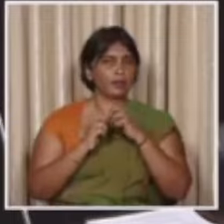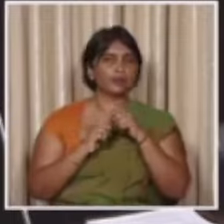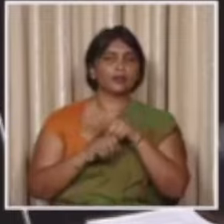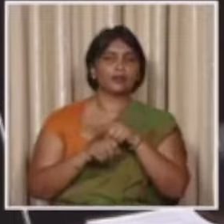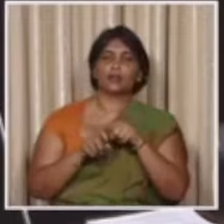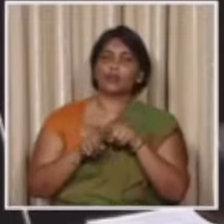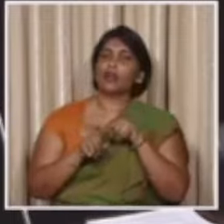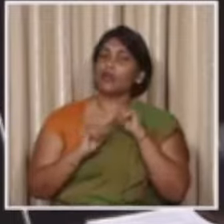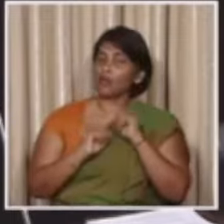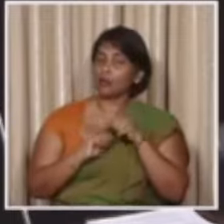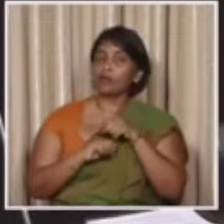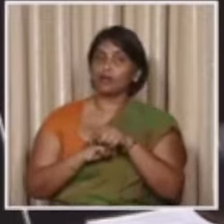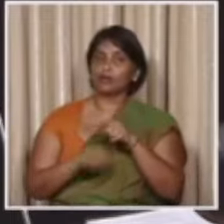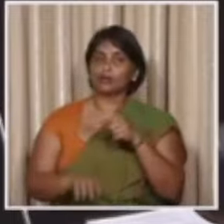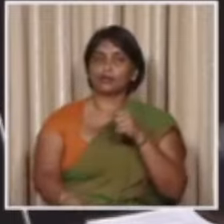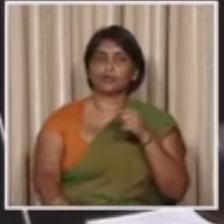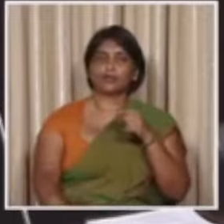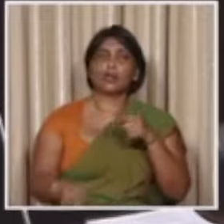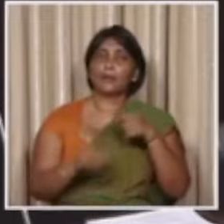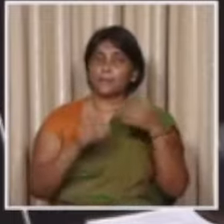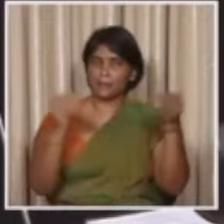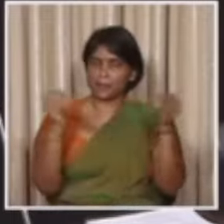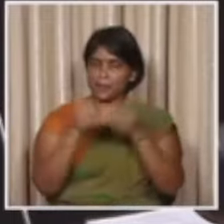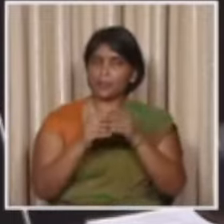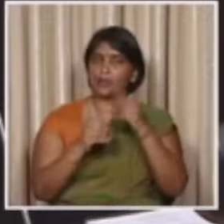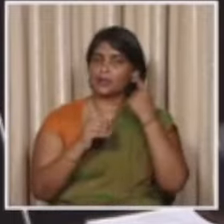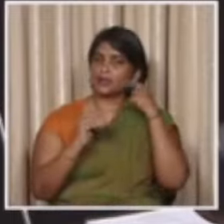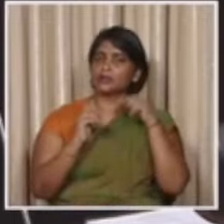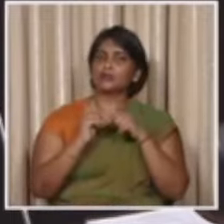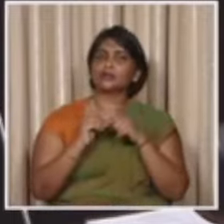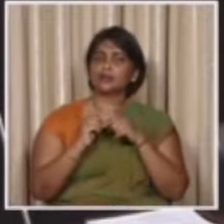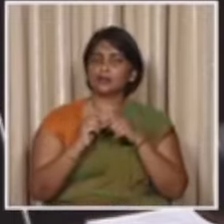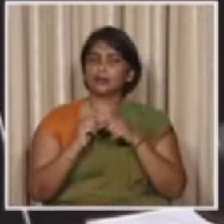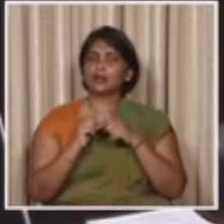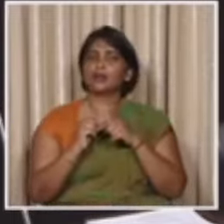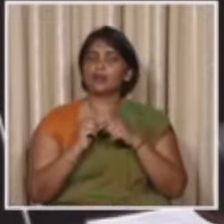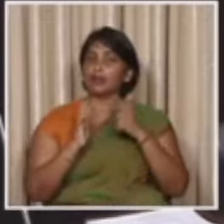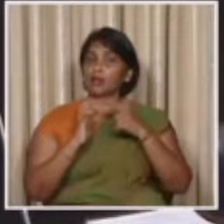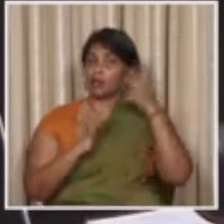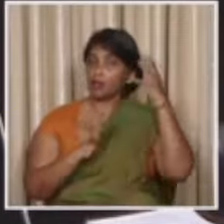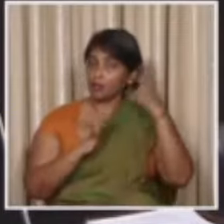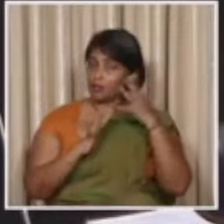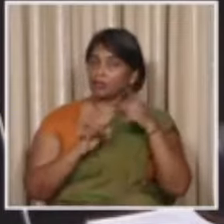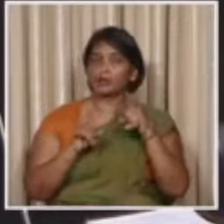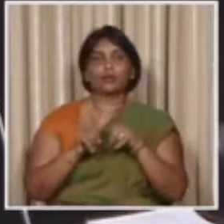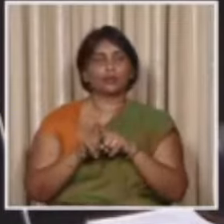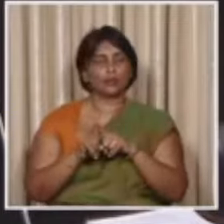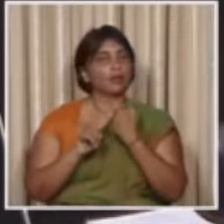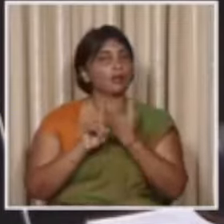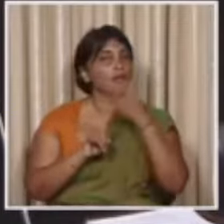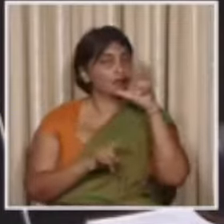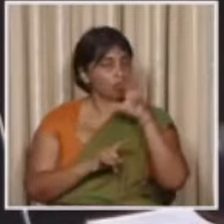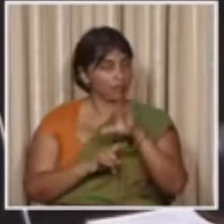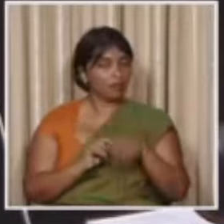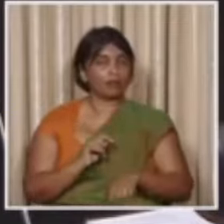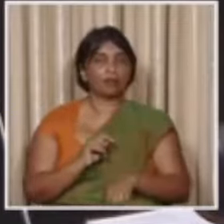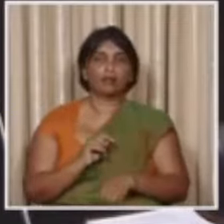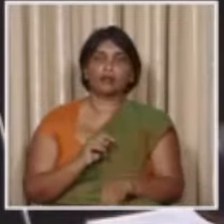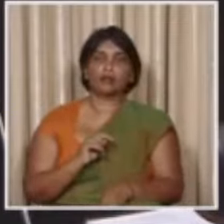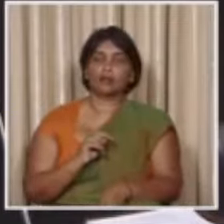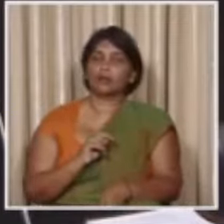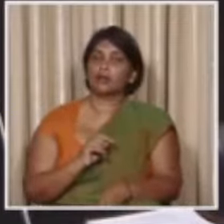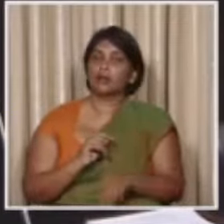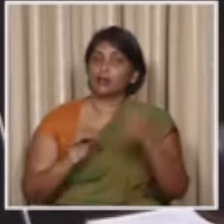තමයි මේ පිටිපස්සේ මේ ක්‍රියාදාමය පිටිපස්සේ අන්තර්ජාතික එහමනැත්තං කලාපීය බුද්ධි සේවා